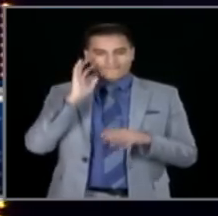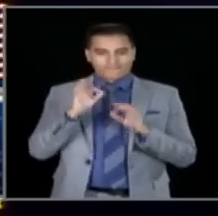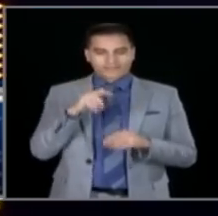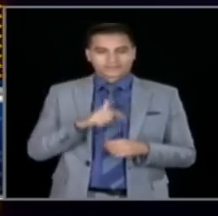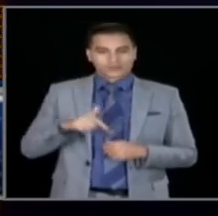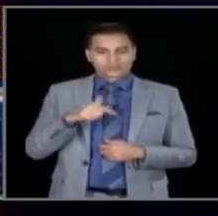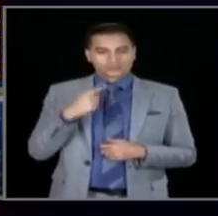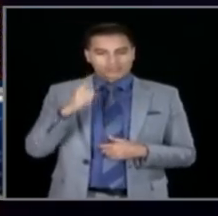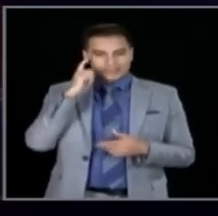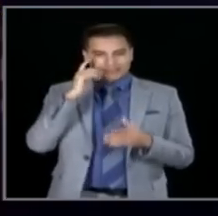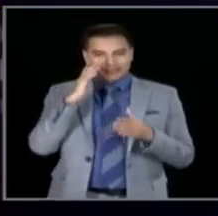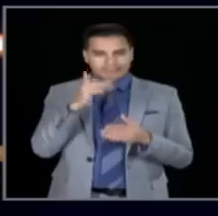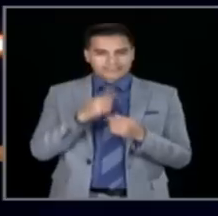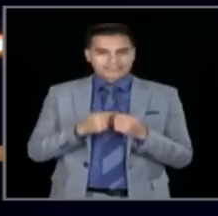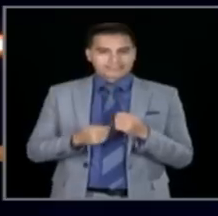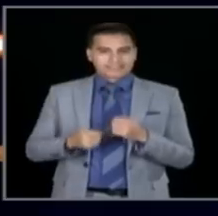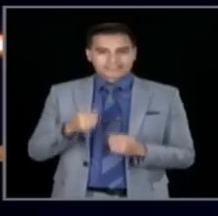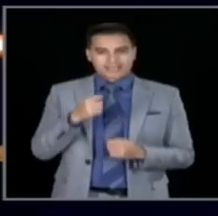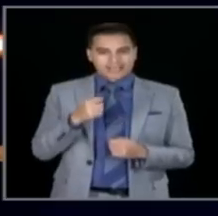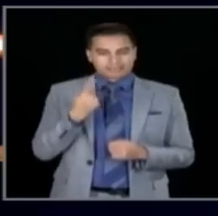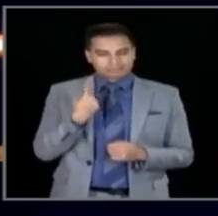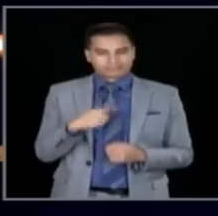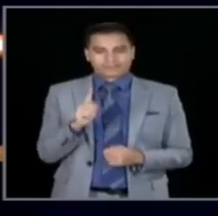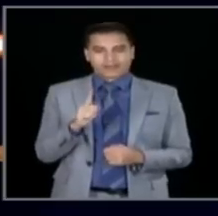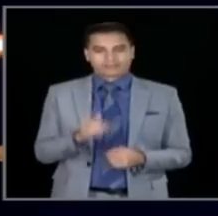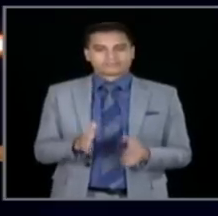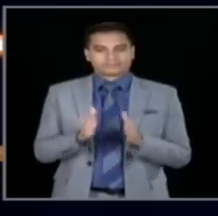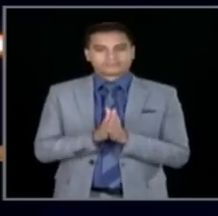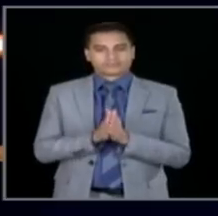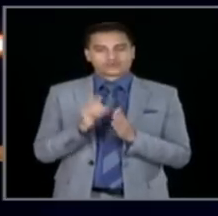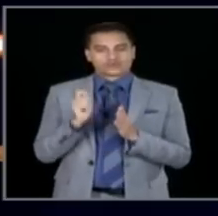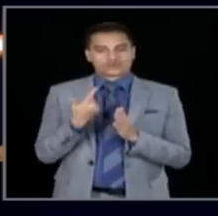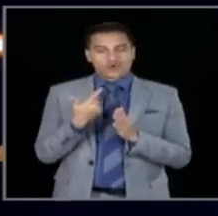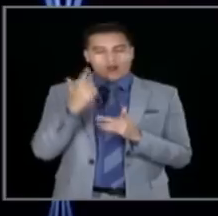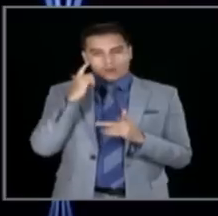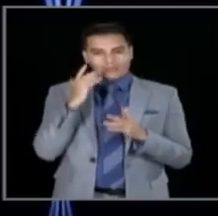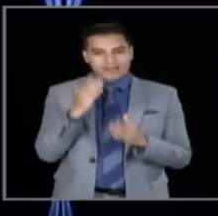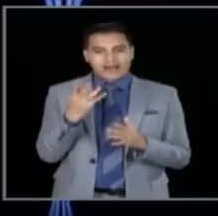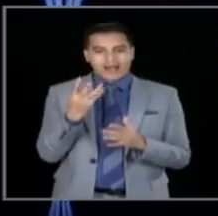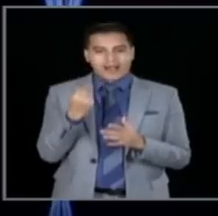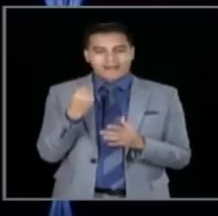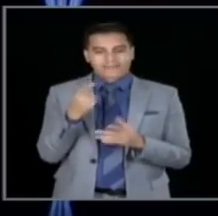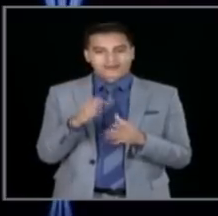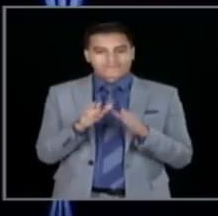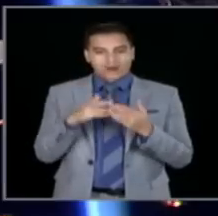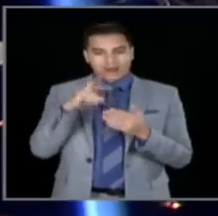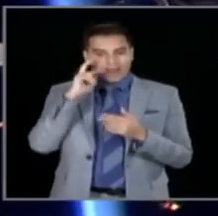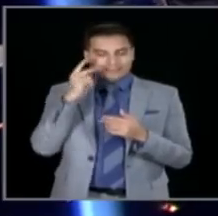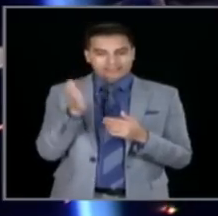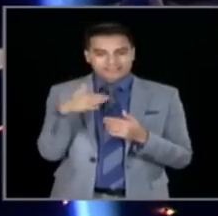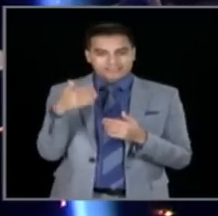بديهة، تركيز وسرعة الاتنين مع بعض. 10 نقط. 40 الحوت